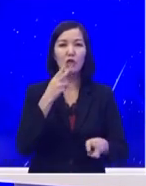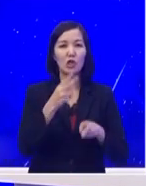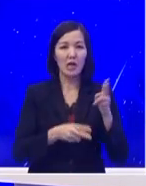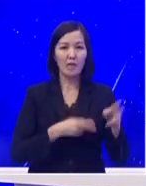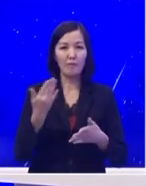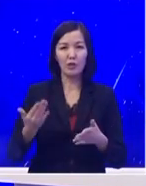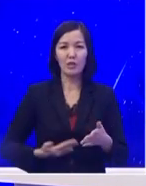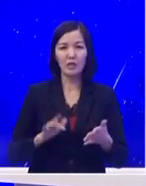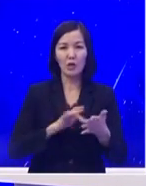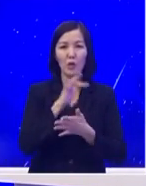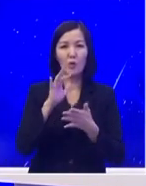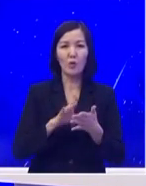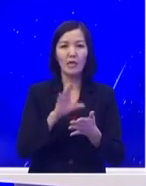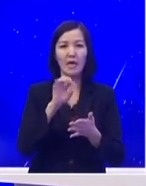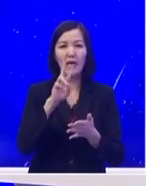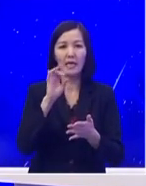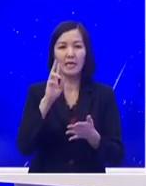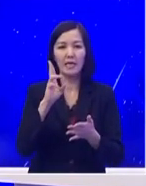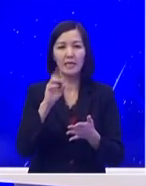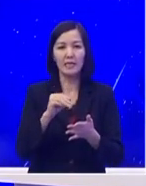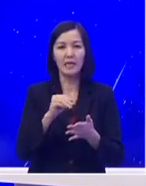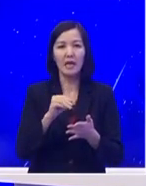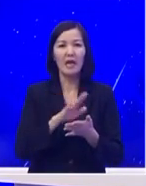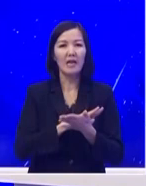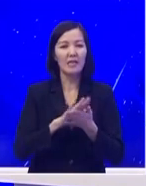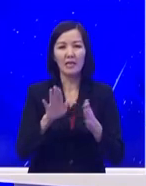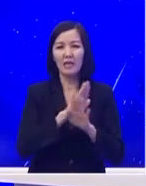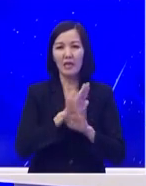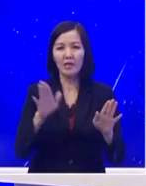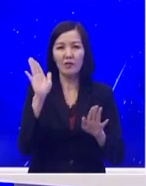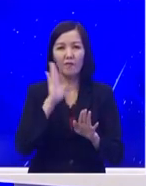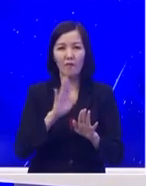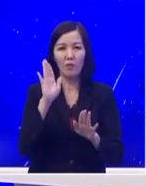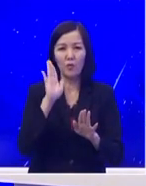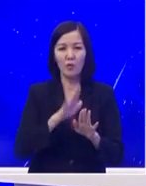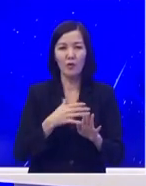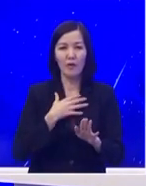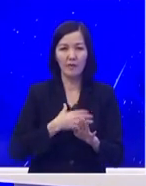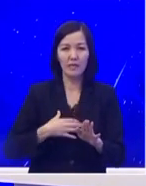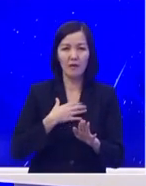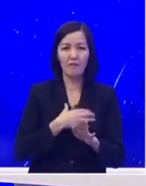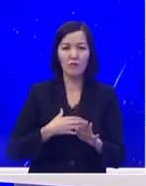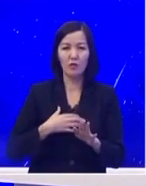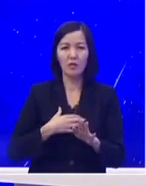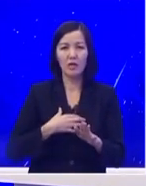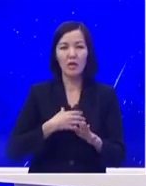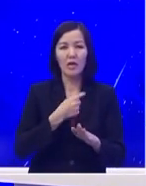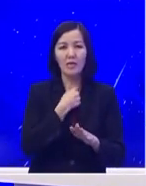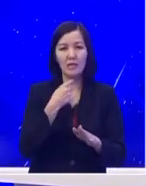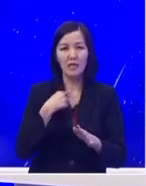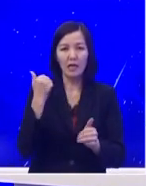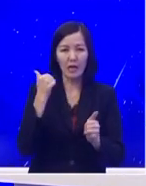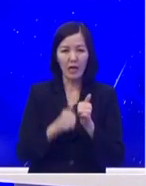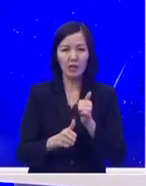жительницы города Есик Ембекши Казахского района на некачественную питьевую воду от встревоженных жителей областного центра, к нам в редакцию